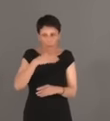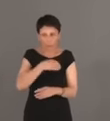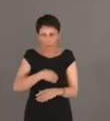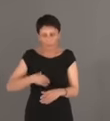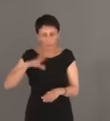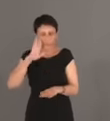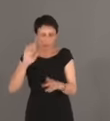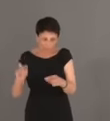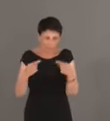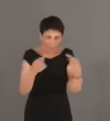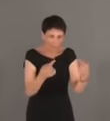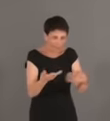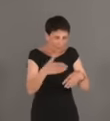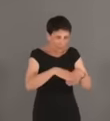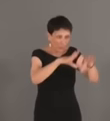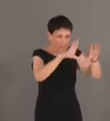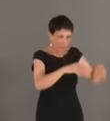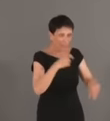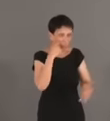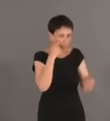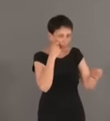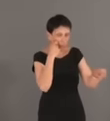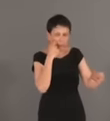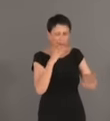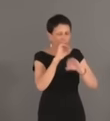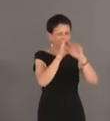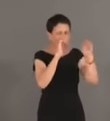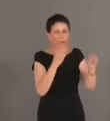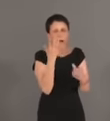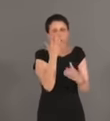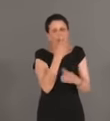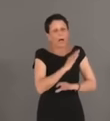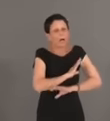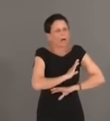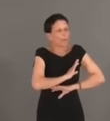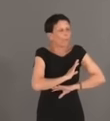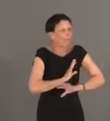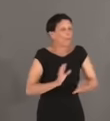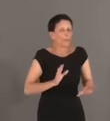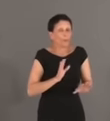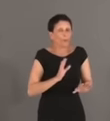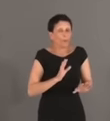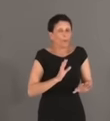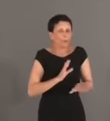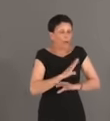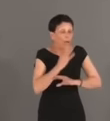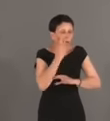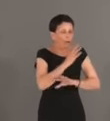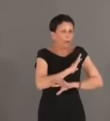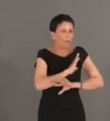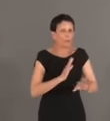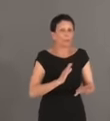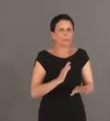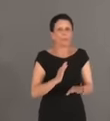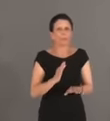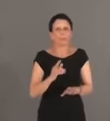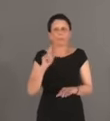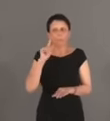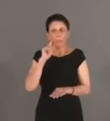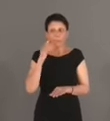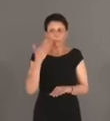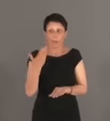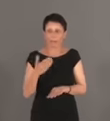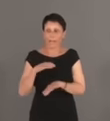voir, c'est l'apocalypse sur le site. C'est l'apocalypse. Donc sur ce site, le préfet attend votre